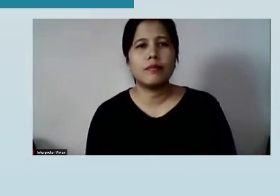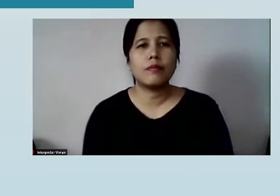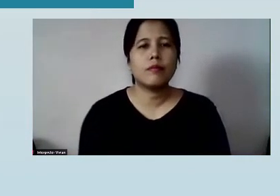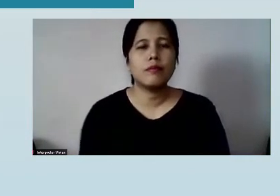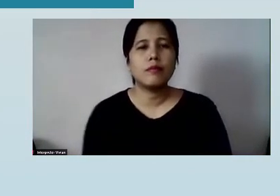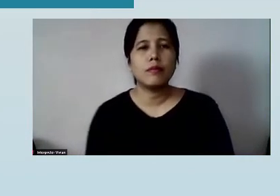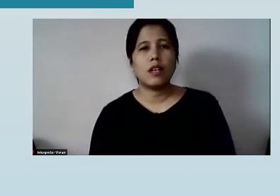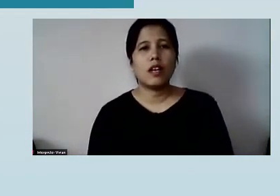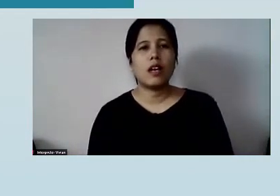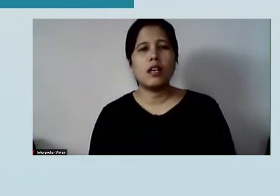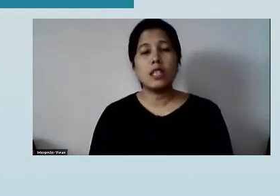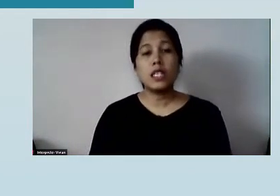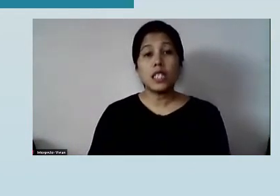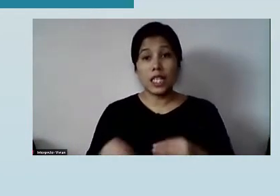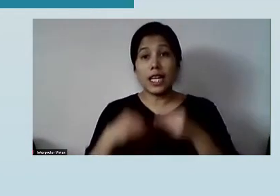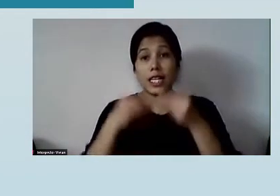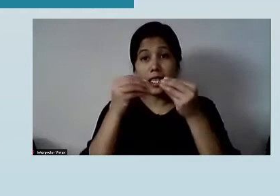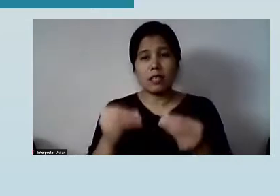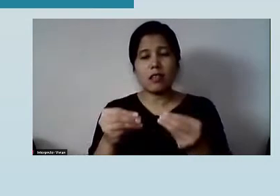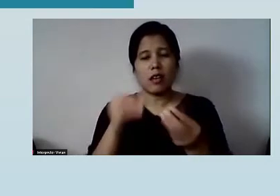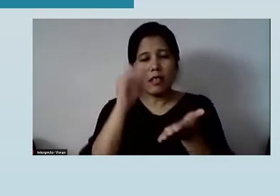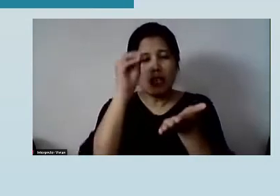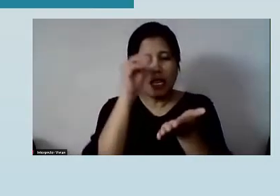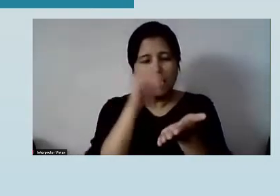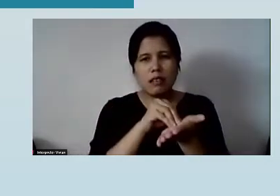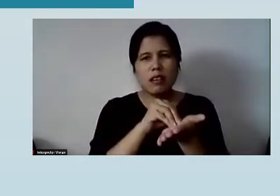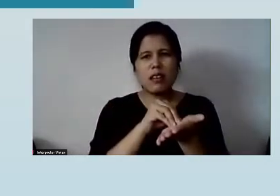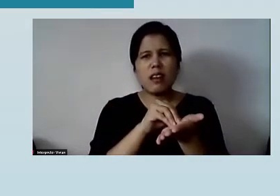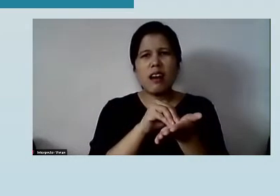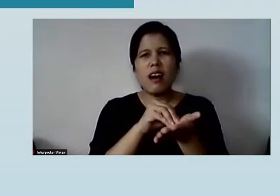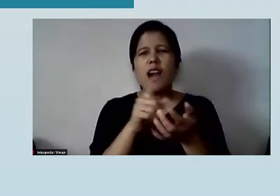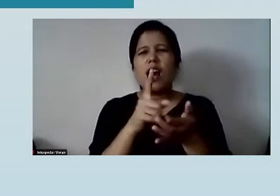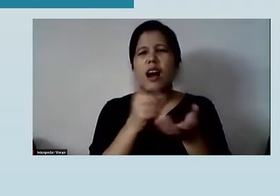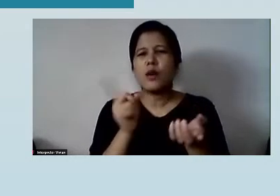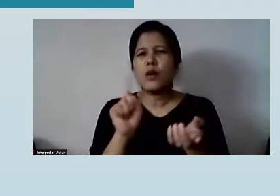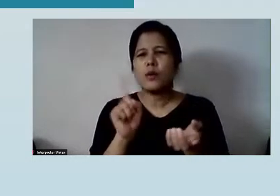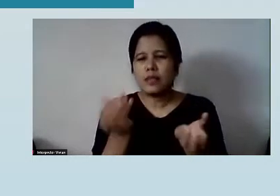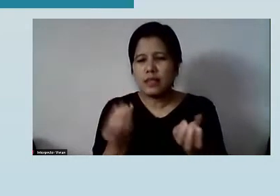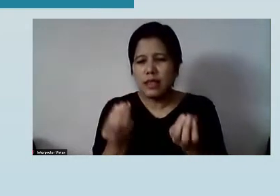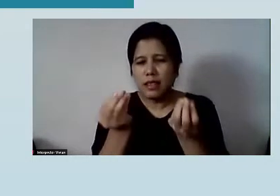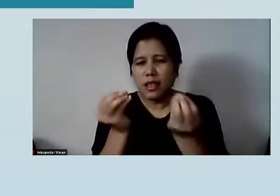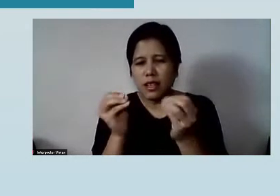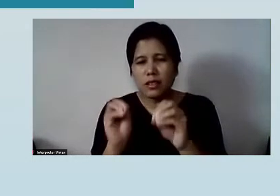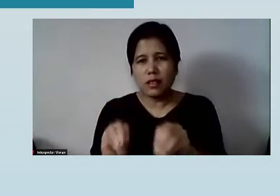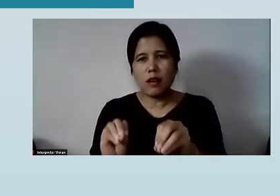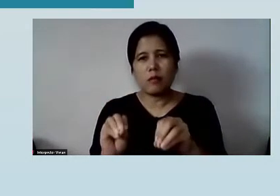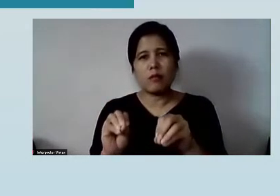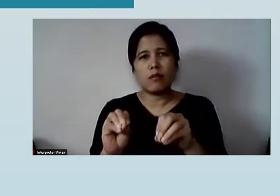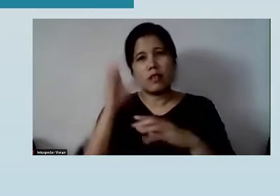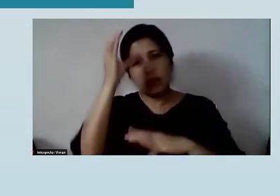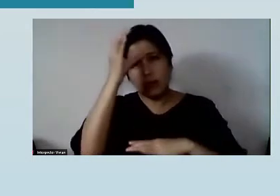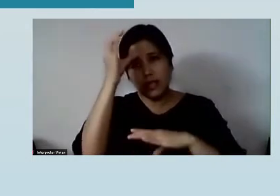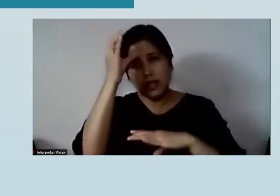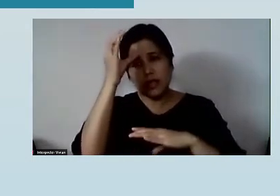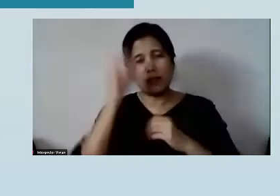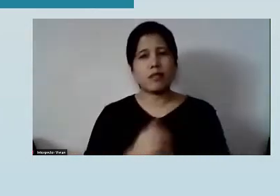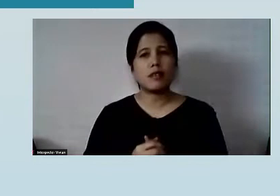yung outcome ng pagiging cancer patient mo. No? So for example,